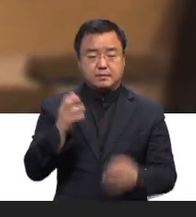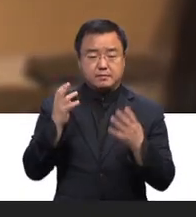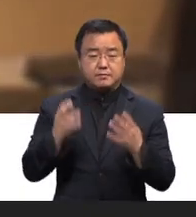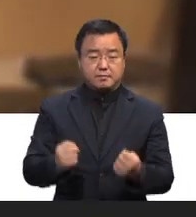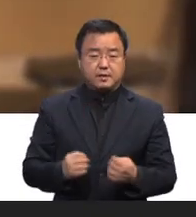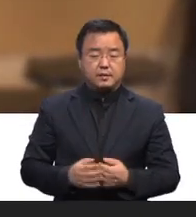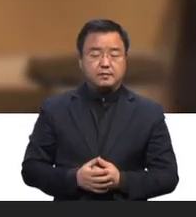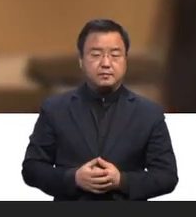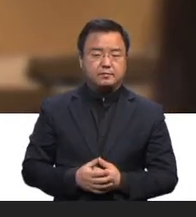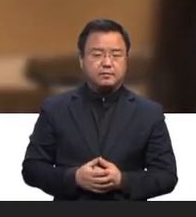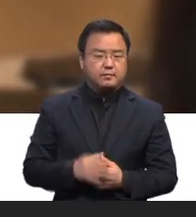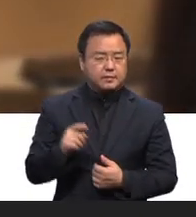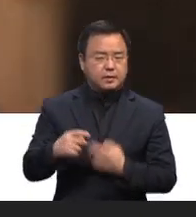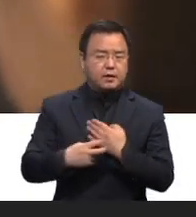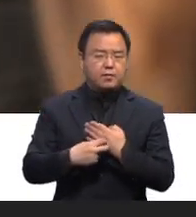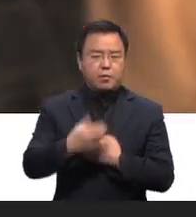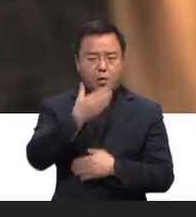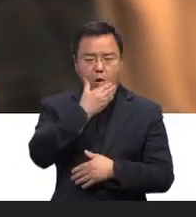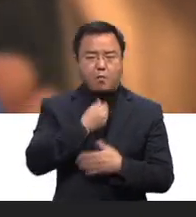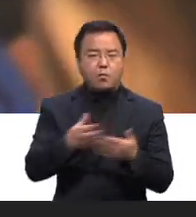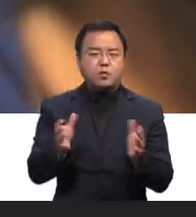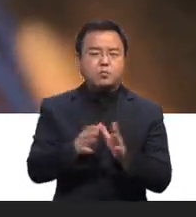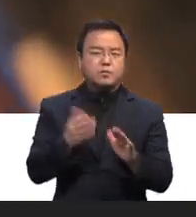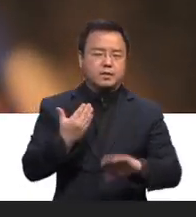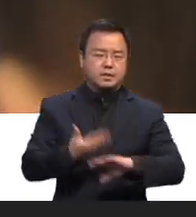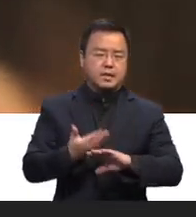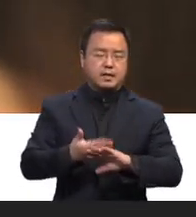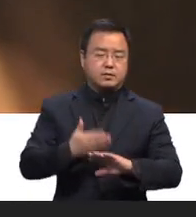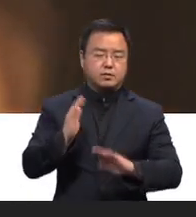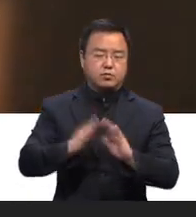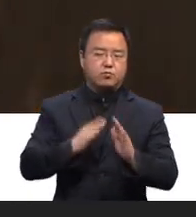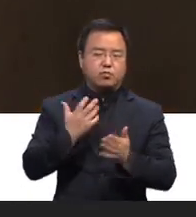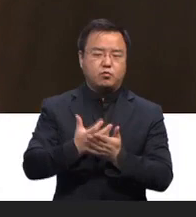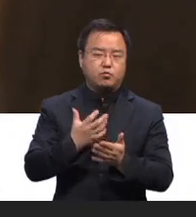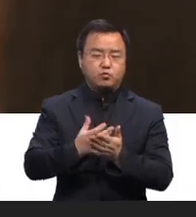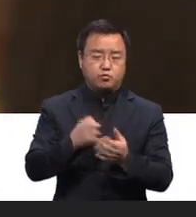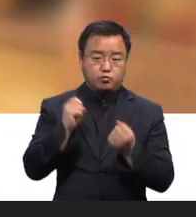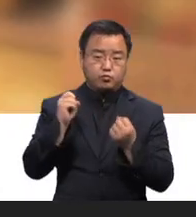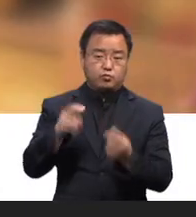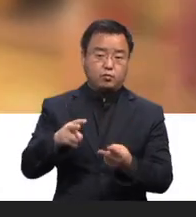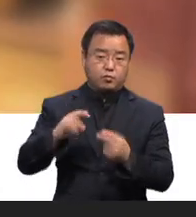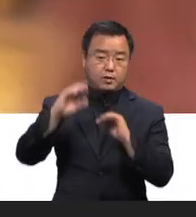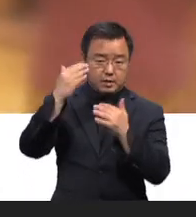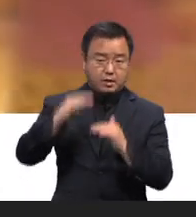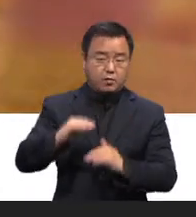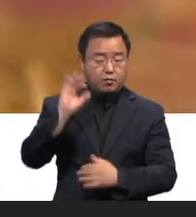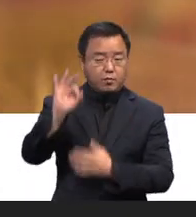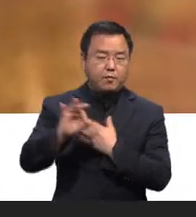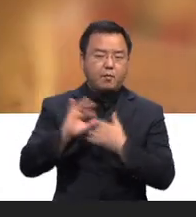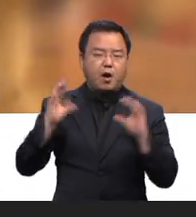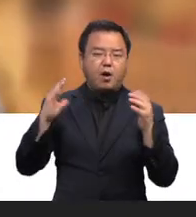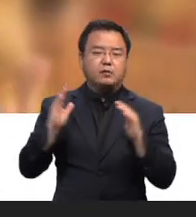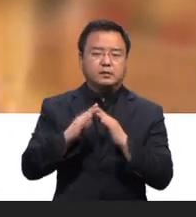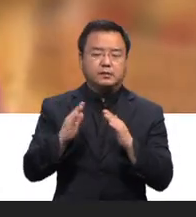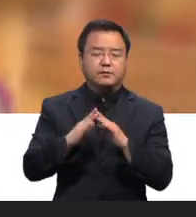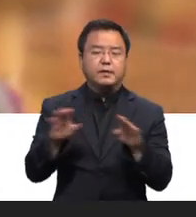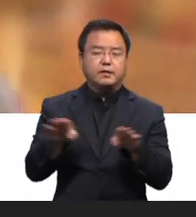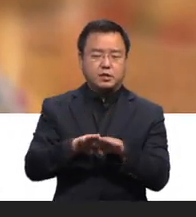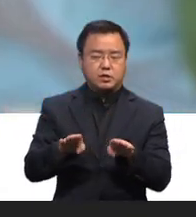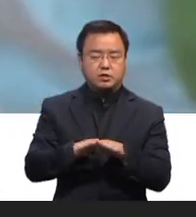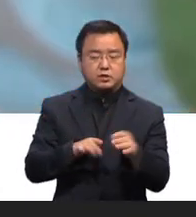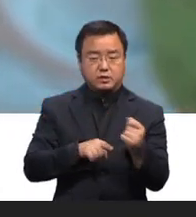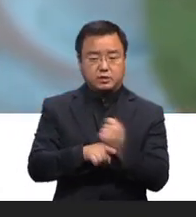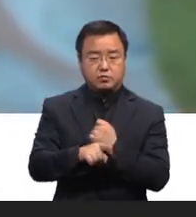문의를 많이 했기 때문에 보건 복지부가 또 또 다른 공부에도 발생을 했습니다 아예 고문 내용을 보면 어린이집에 결석 사회를 통보를 하고